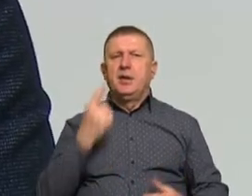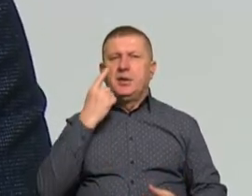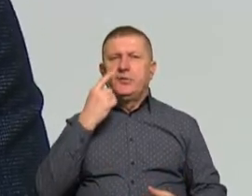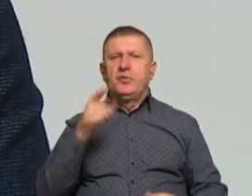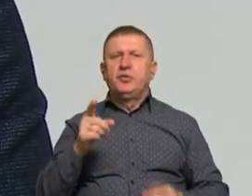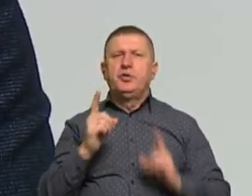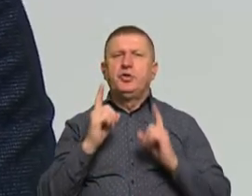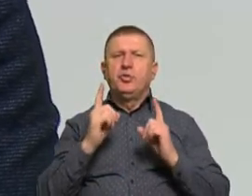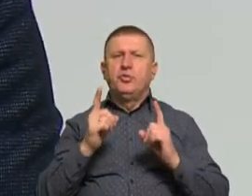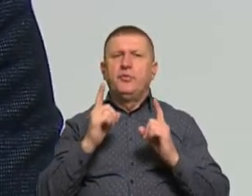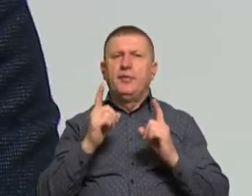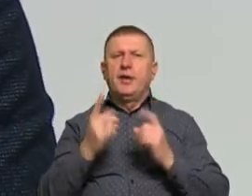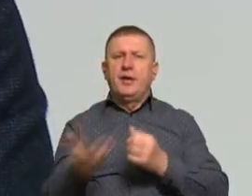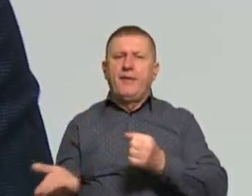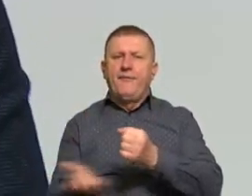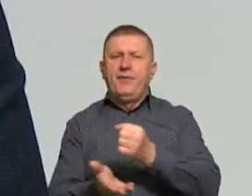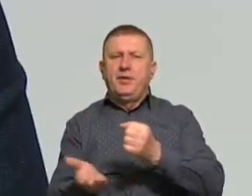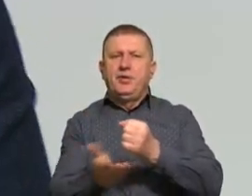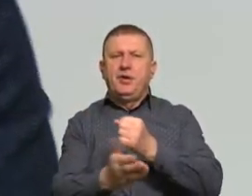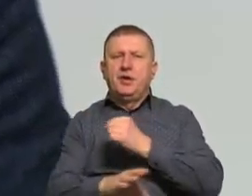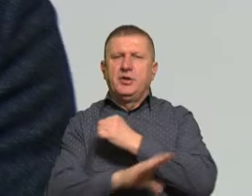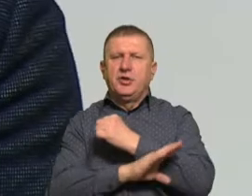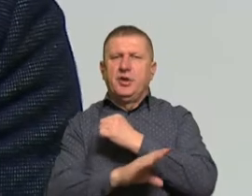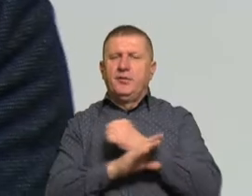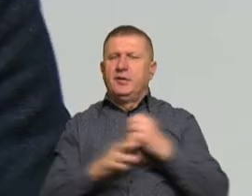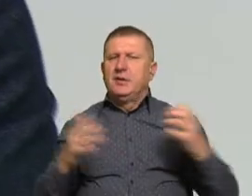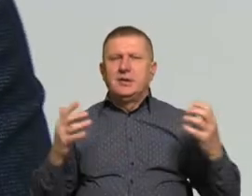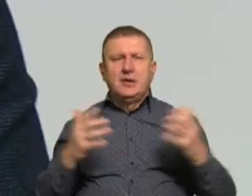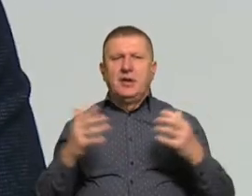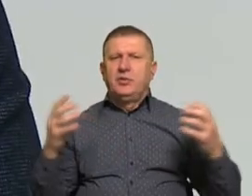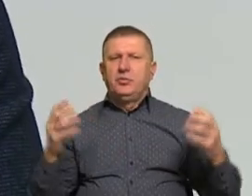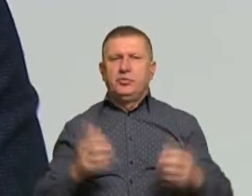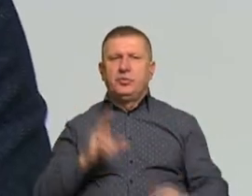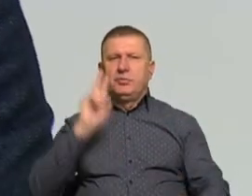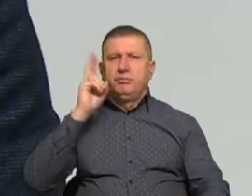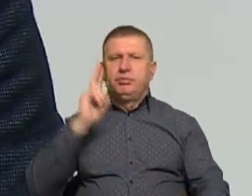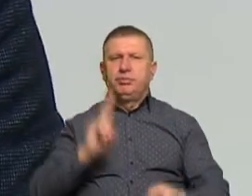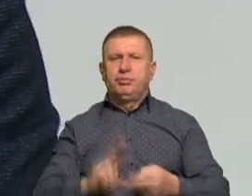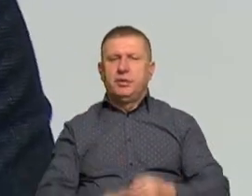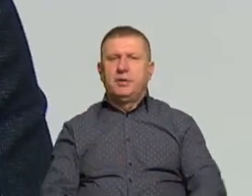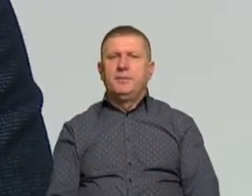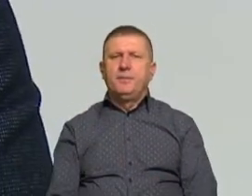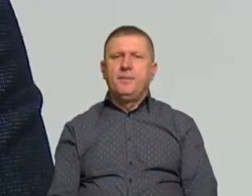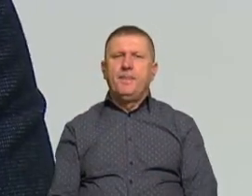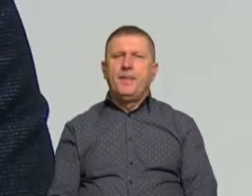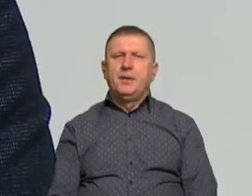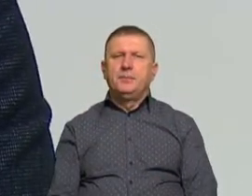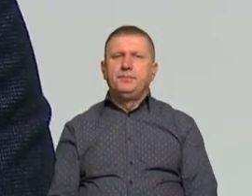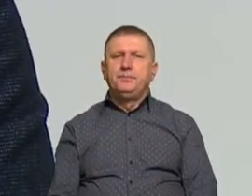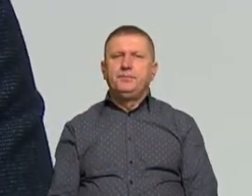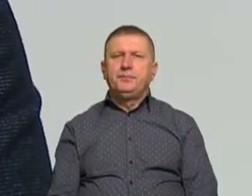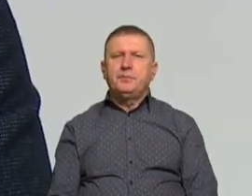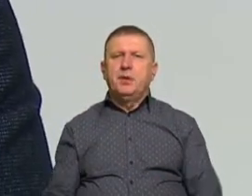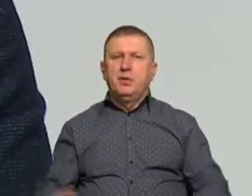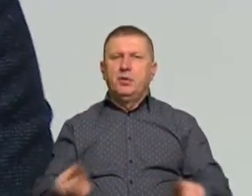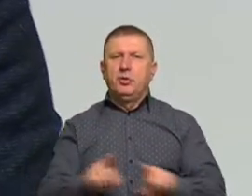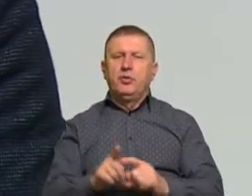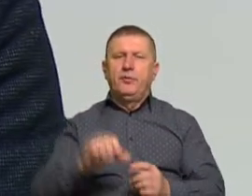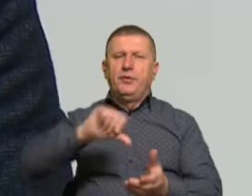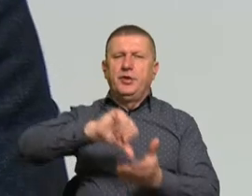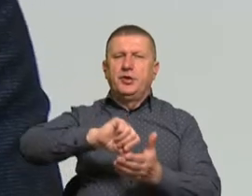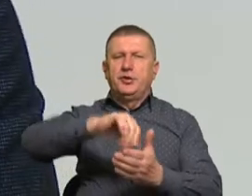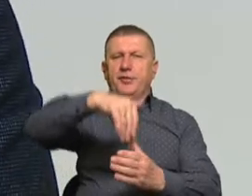na dużą skalę wycinki drzew, nie tylko tak jak pan mówi na tych obrzeżach miasta, ale również w